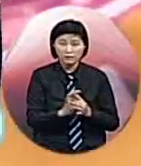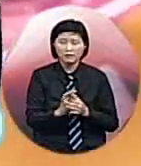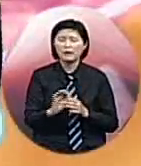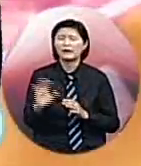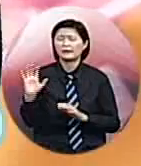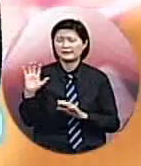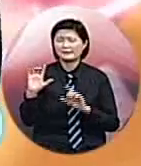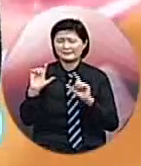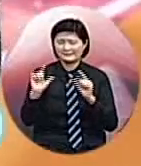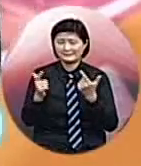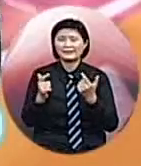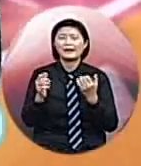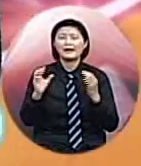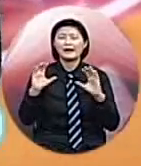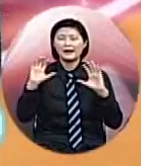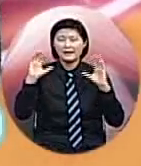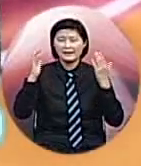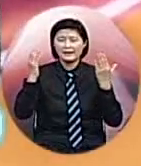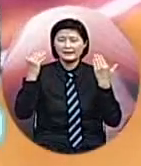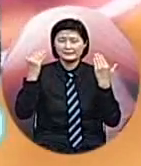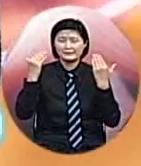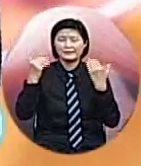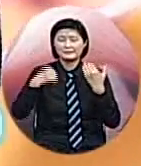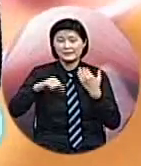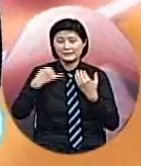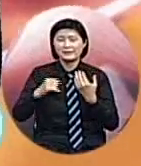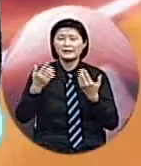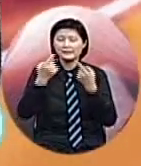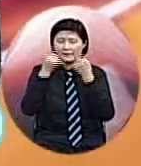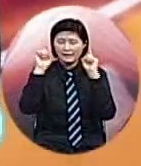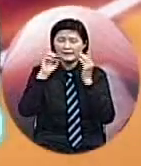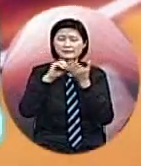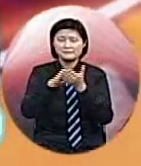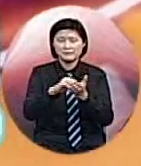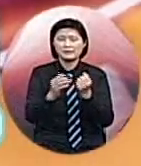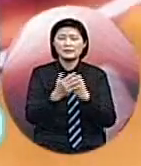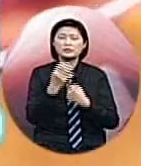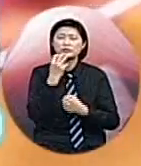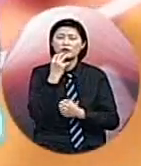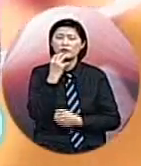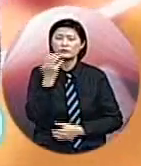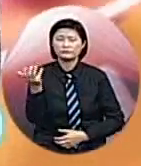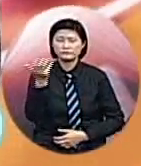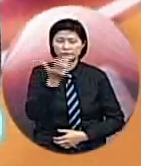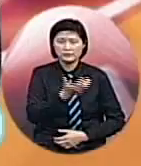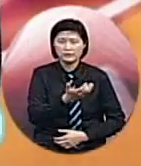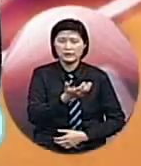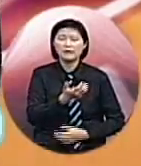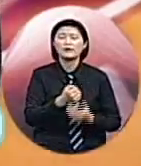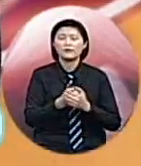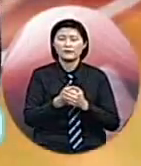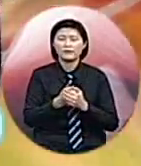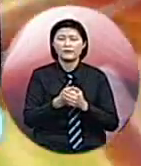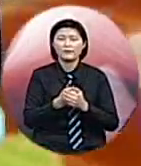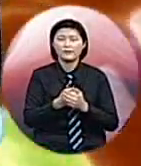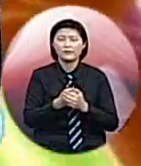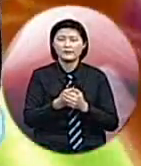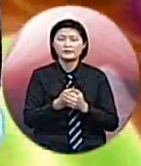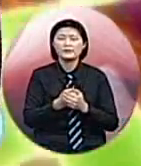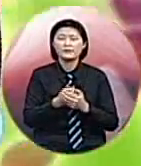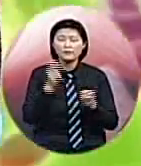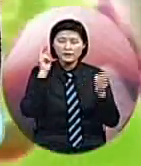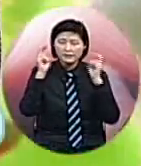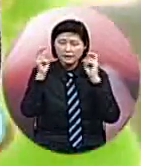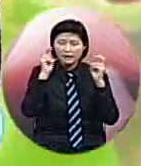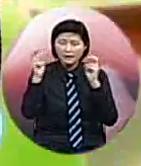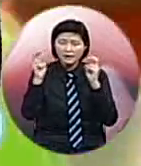아니요 애들이 이제 예. 대학 오면서 예. 서울로 와가지고 예. 이제 학교에서 졸업하고 예. 직장을